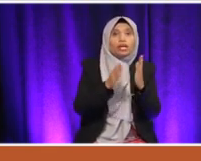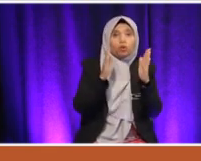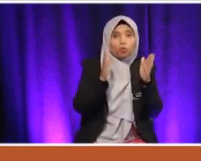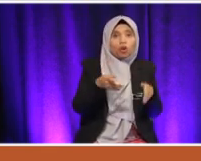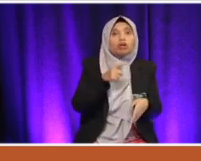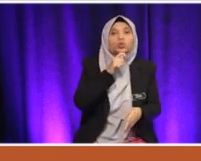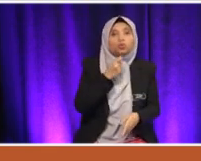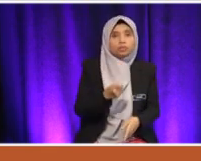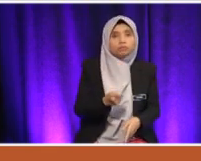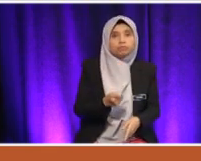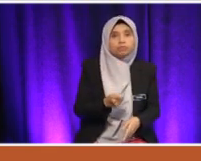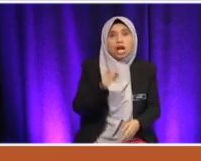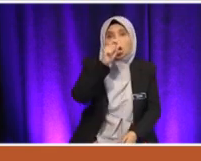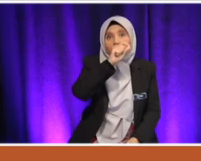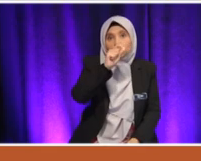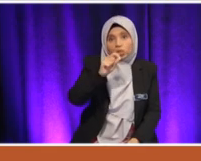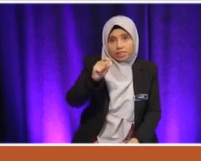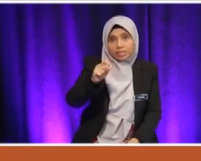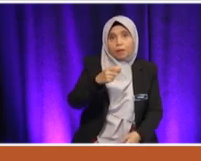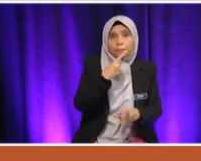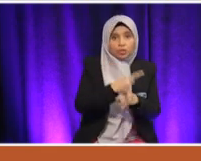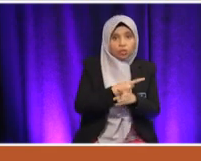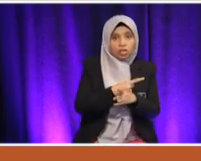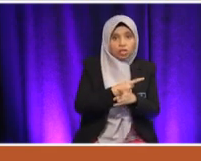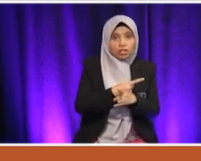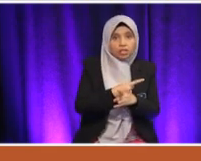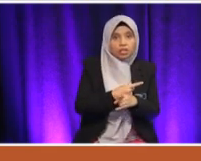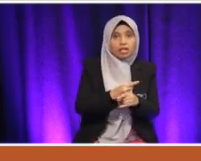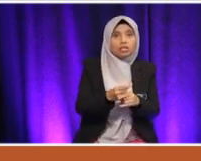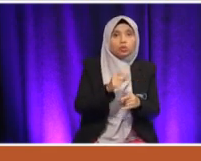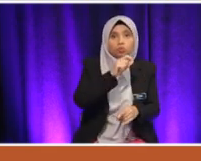emas dituliskan betul-betul